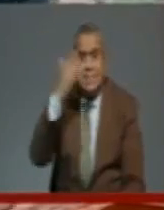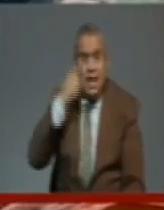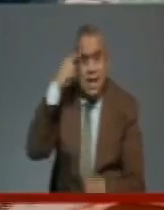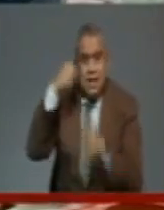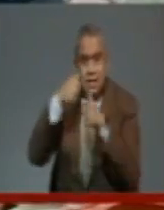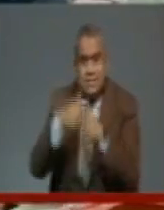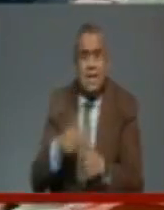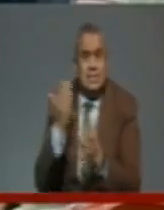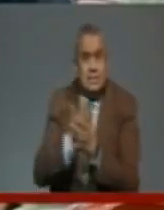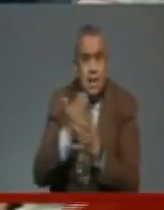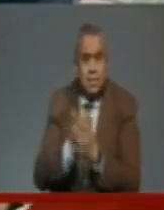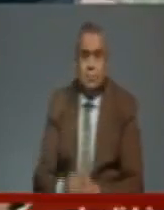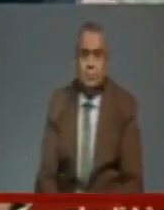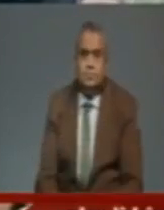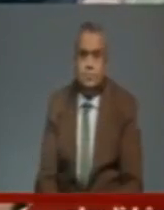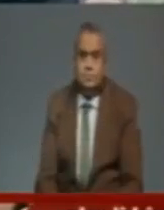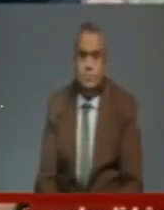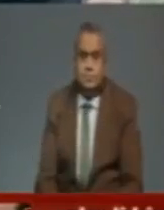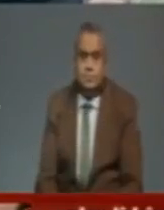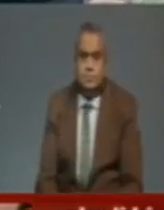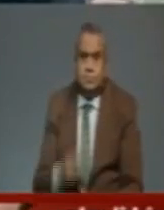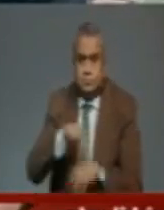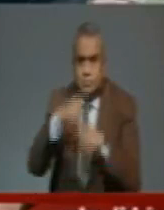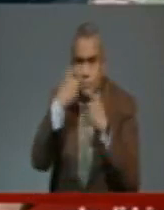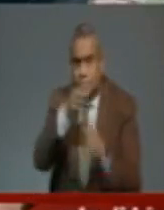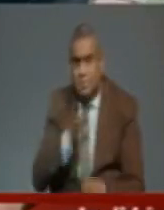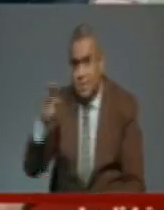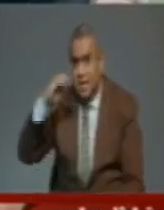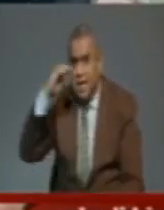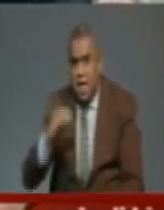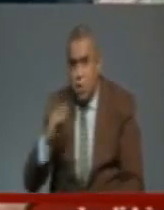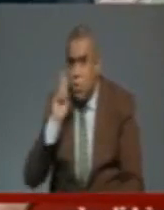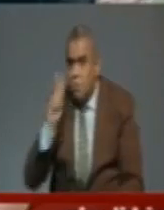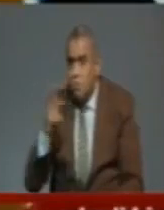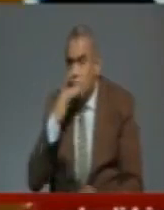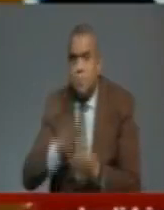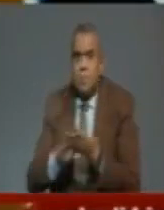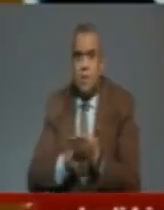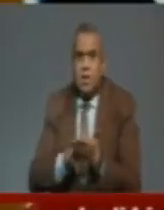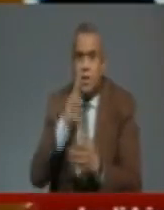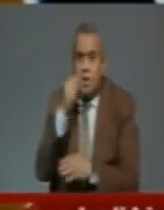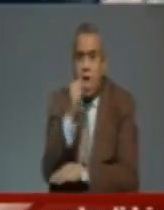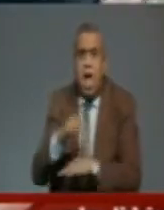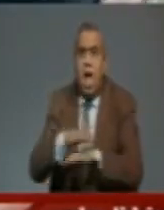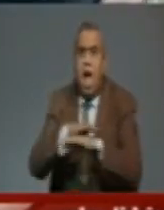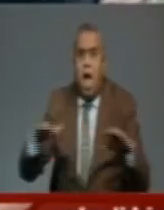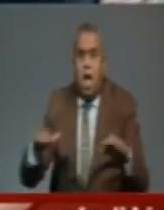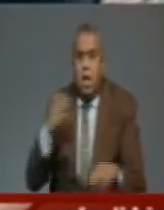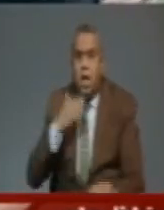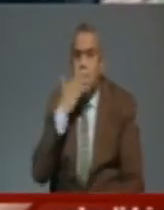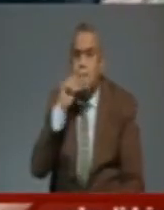ازاي لما رحت جرجوب انا ما شفتش ده كده. ما شفتش ده ايه؟ ارض فاضيه. لما رحت برنيس ارض